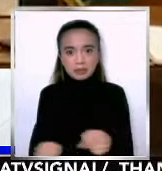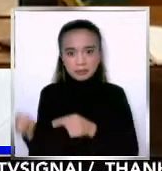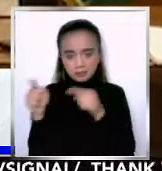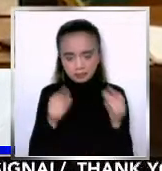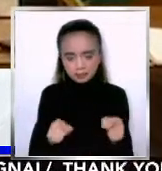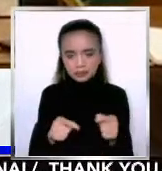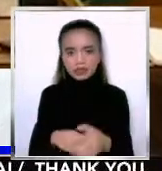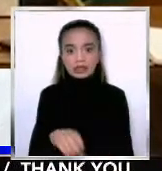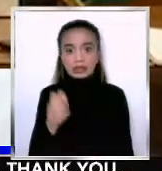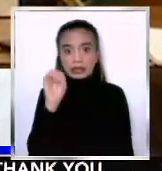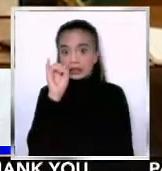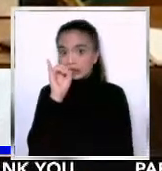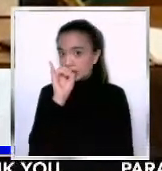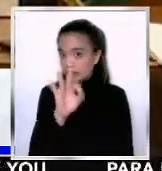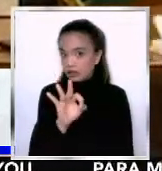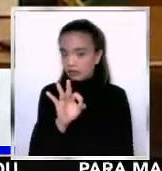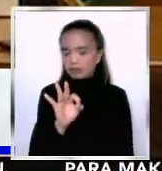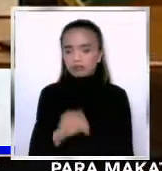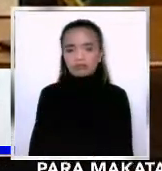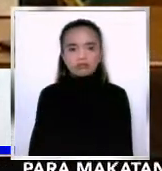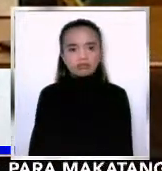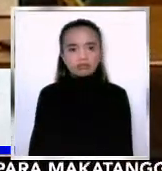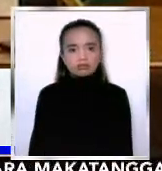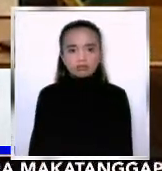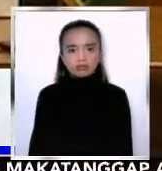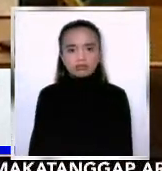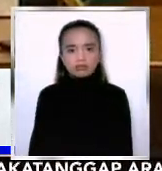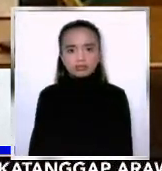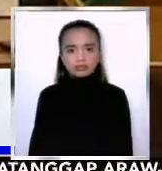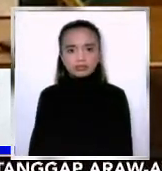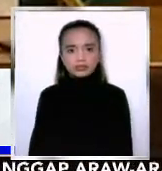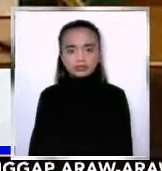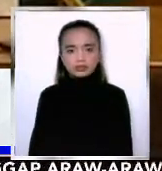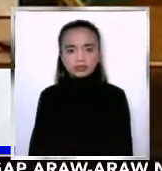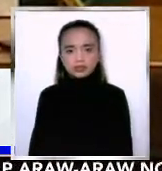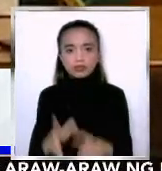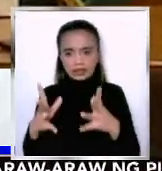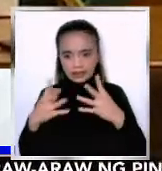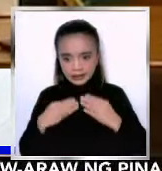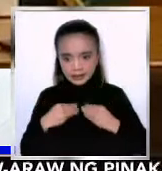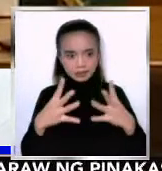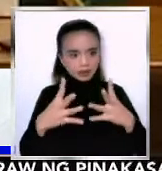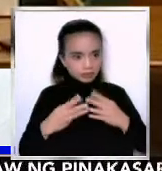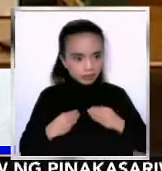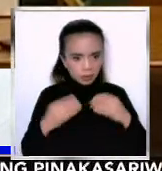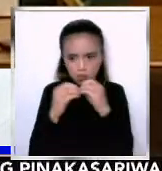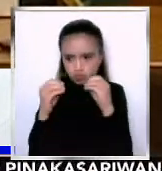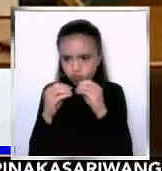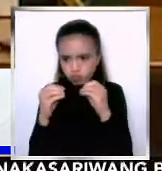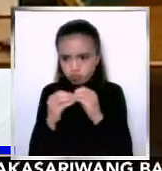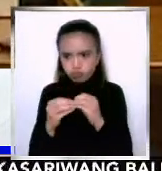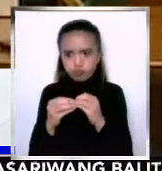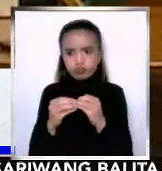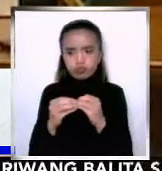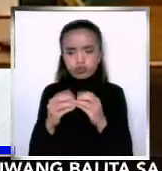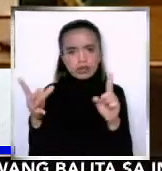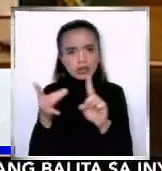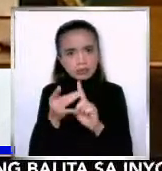bubuhos ang pagtanggap ng COVID-19 patient na